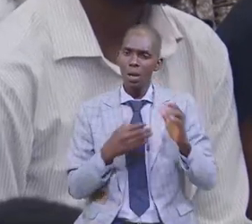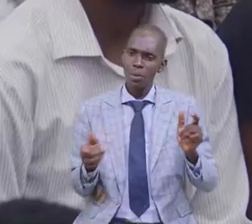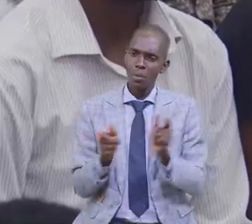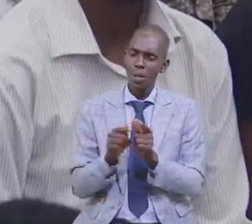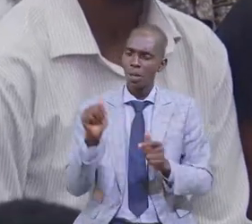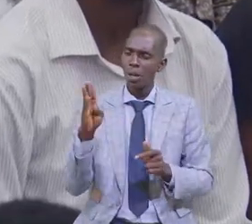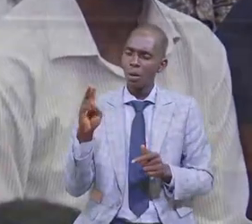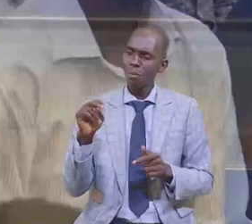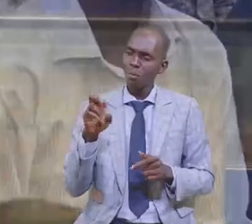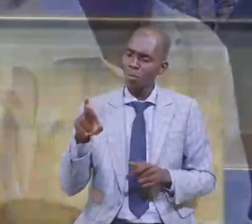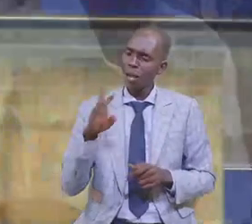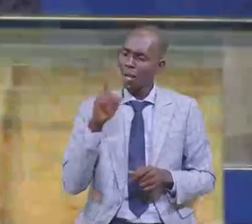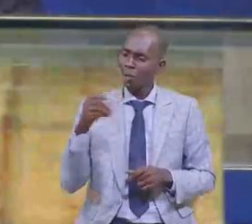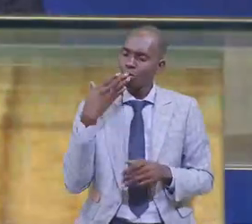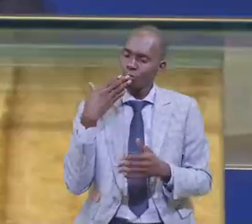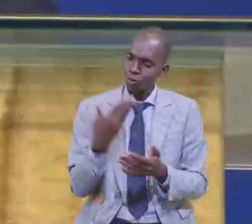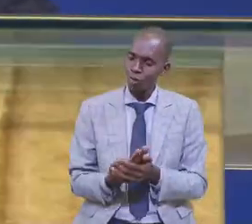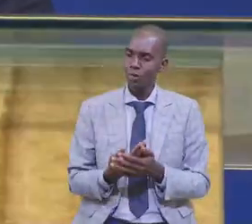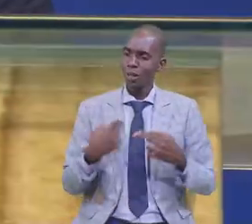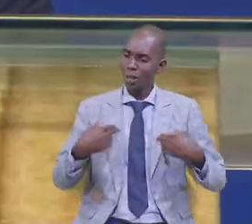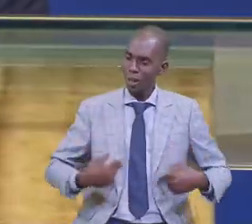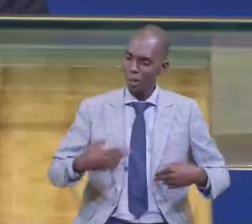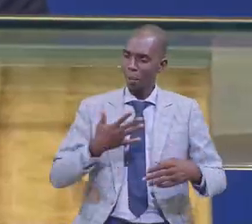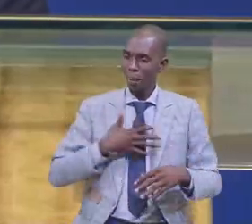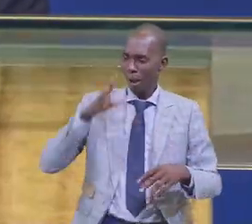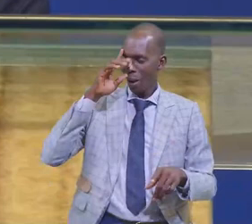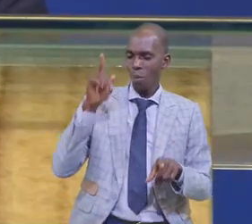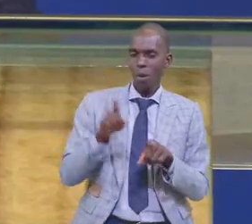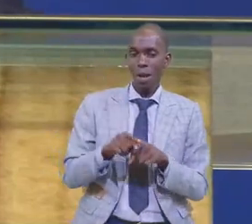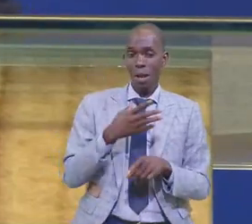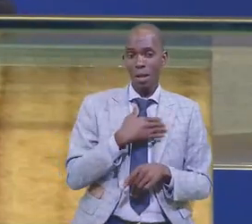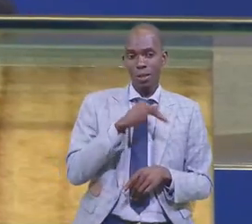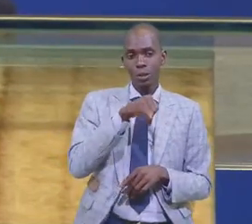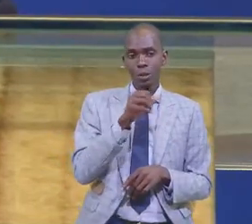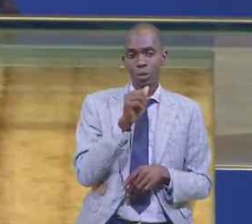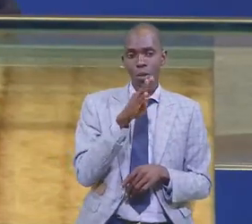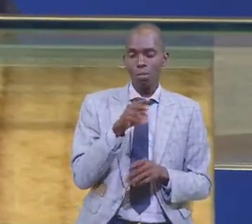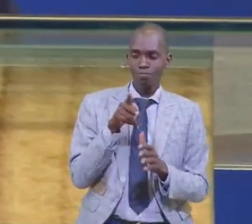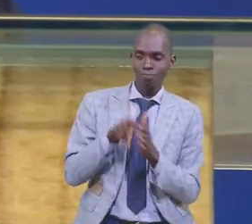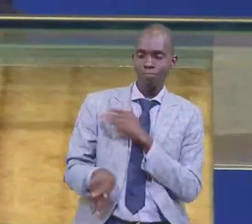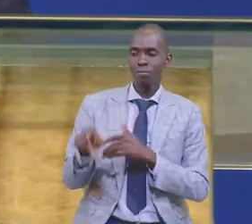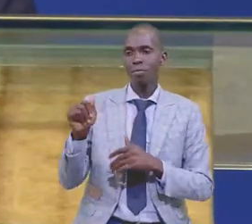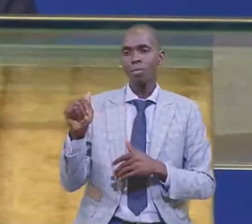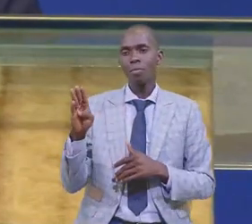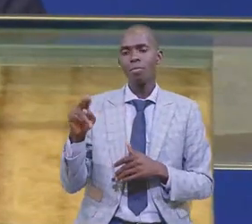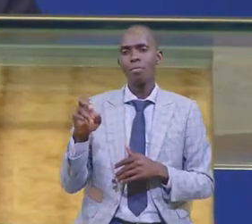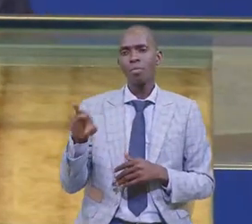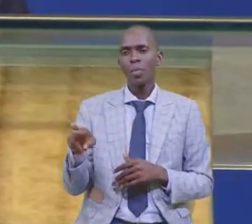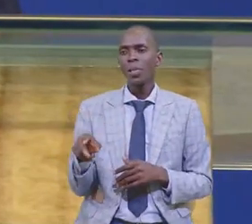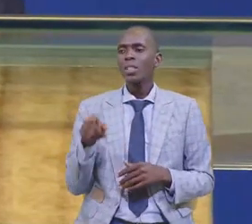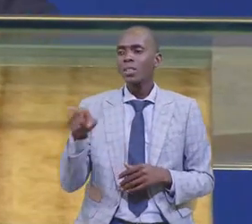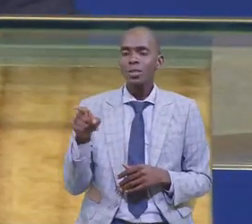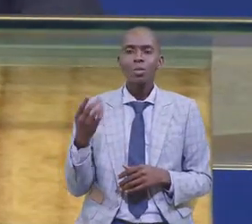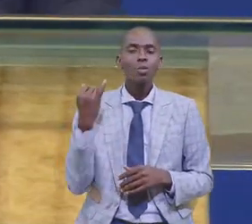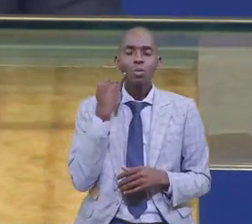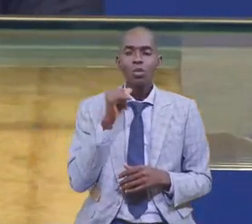ah, comment vas-tu mon frère? Et puis, il a tué. Il ne devait pas mourir comme ça. C'est parce qu'il s'était irrité.